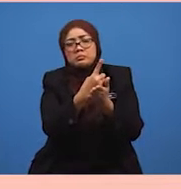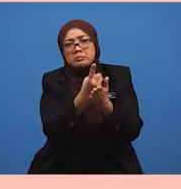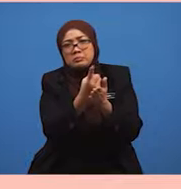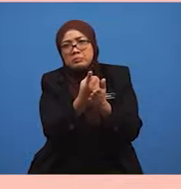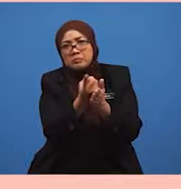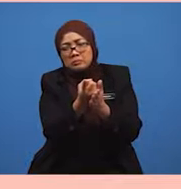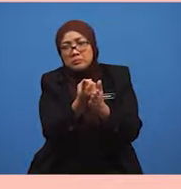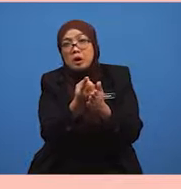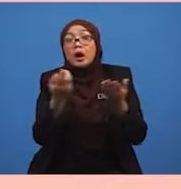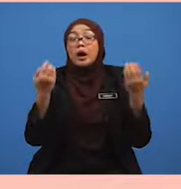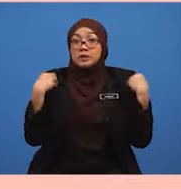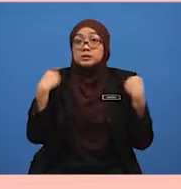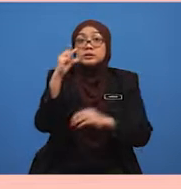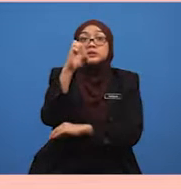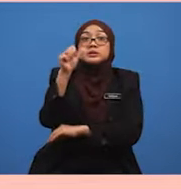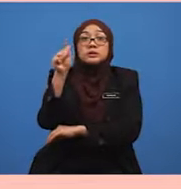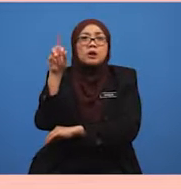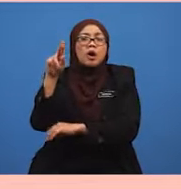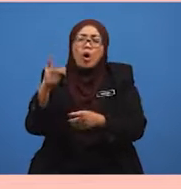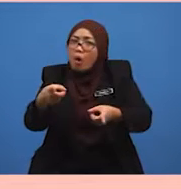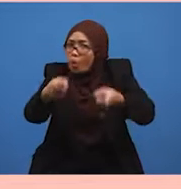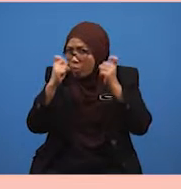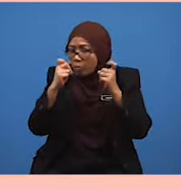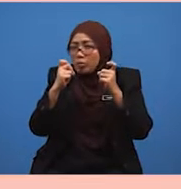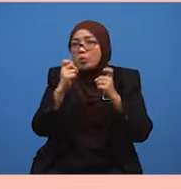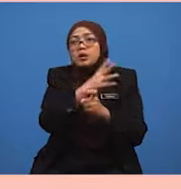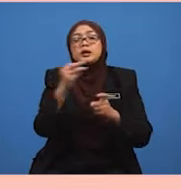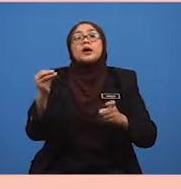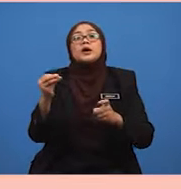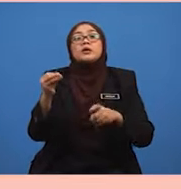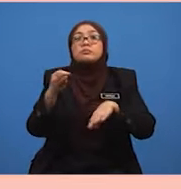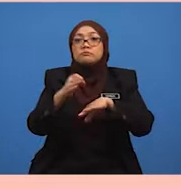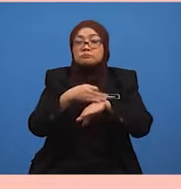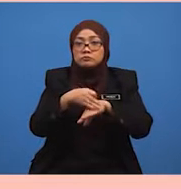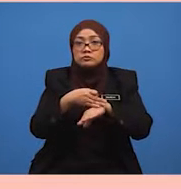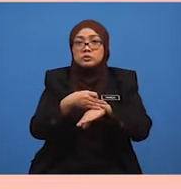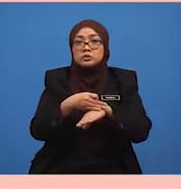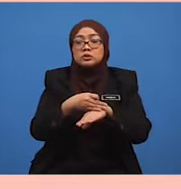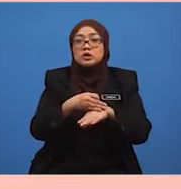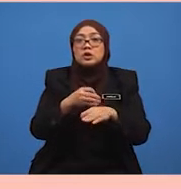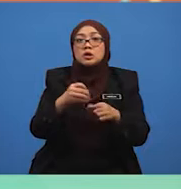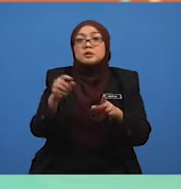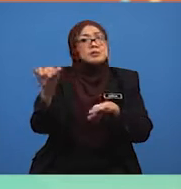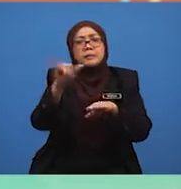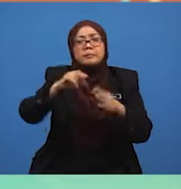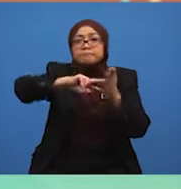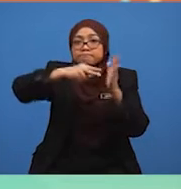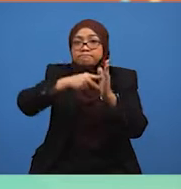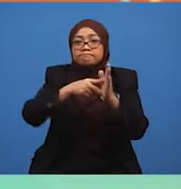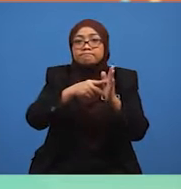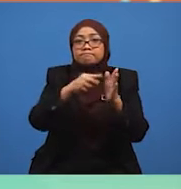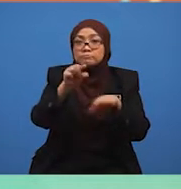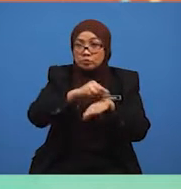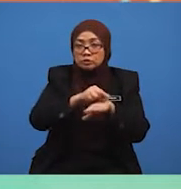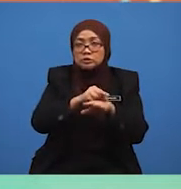sekali akan berfungsi sebagai jarum saat. Apa itu gear? Gear ialah alat